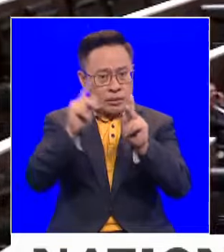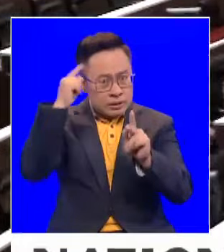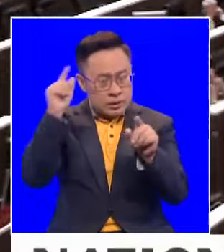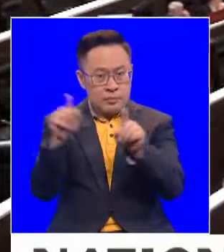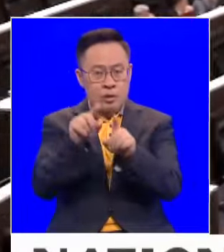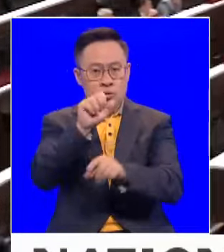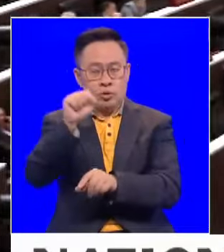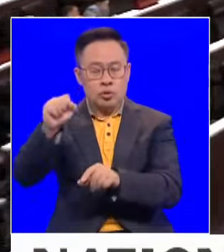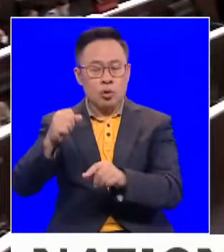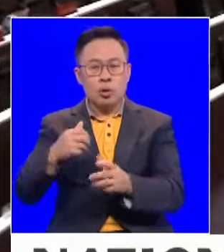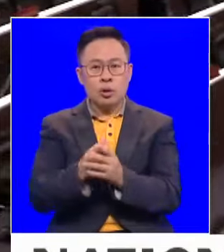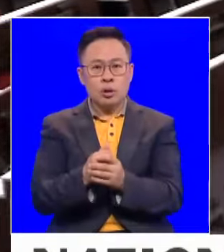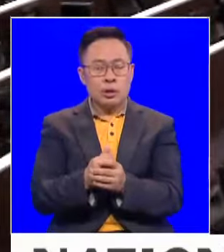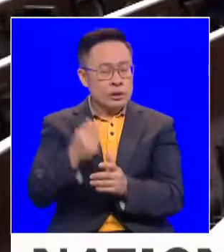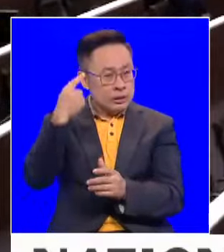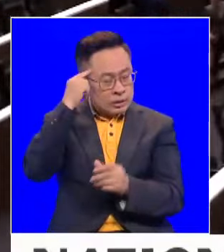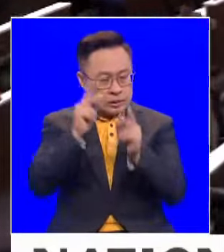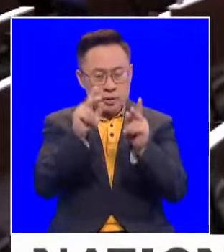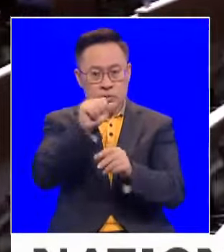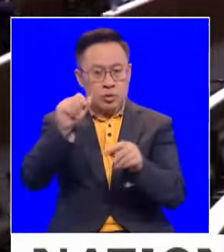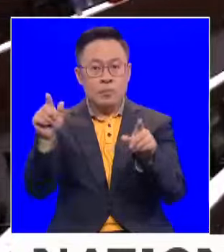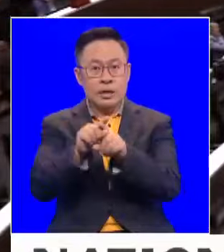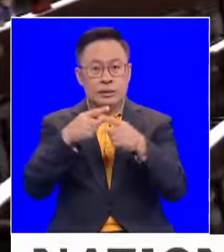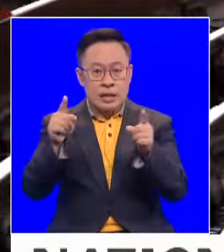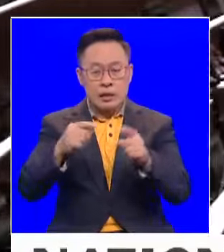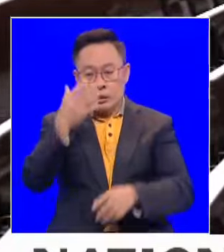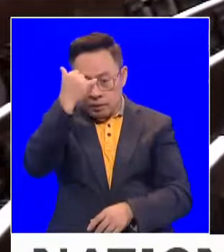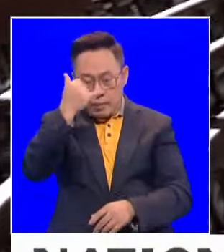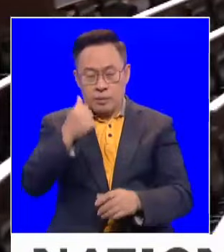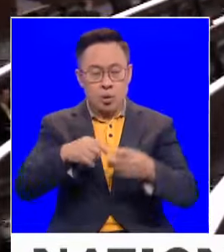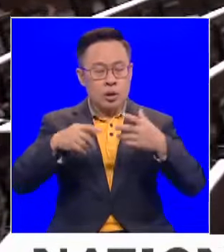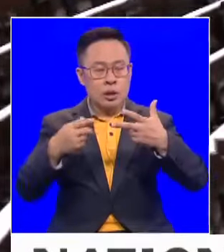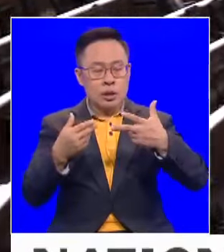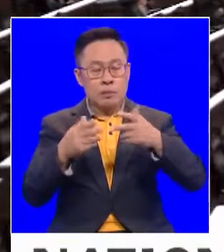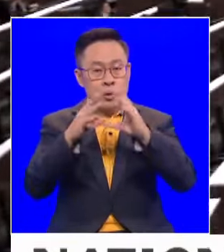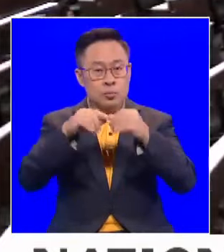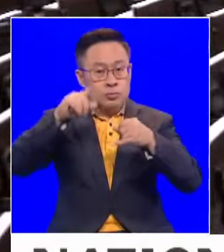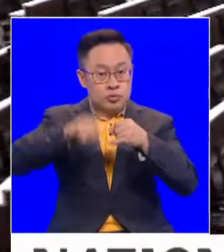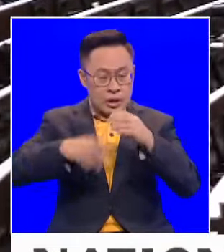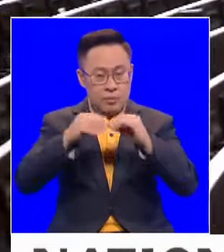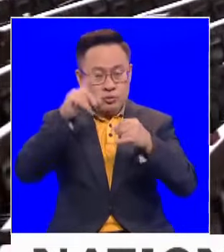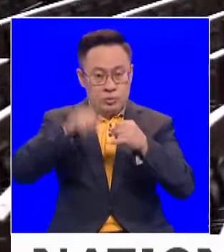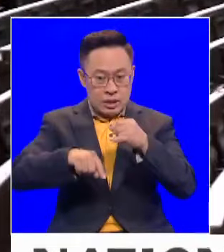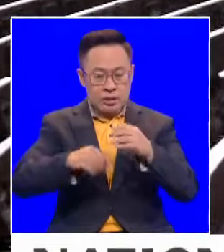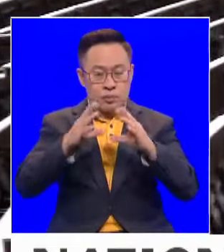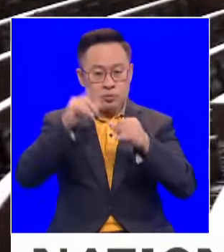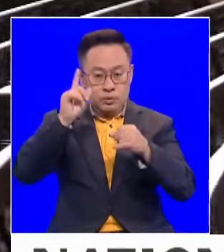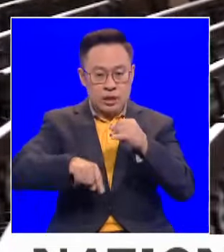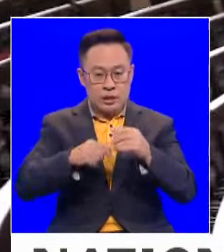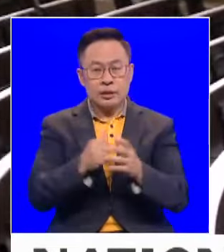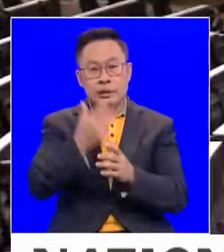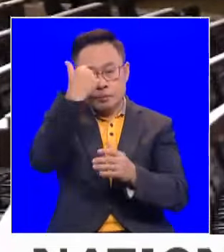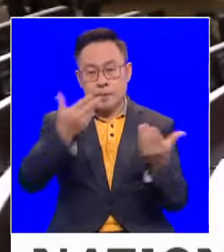ตลอดทำไมถึงมาพลิกมติในที่ประชุมณสุดท้ายล่ะนะครับก็ถ้าเกิดสมมุติสวไม่เห็นด้วยจริงๆนะกับร่างที่สสเสนอ